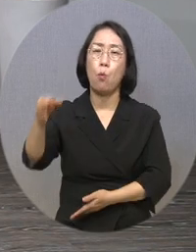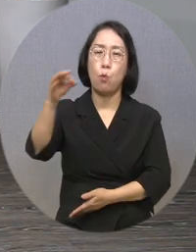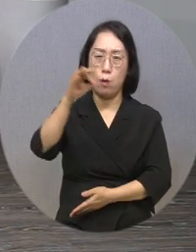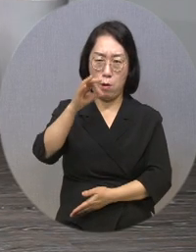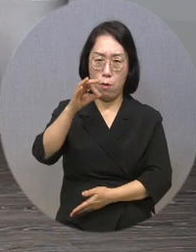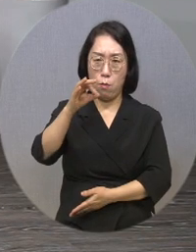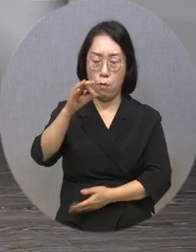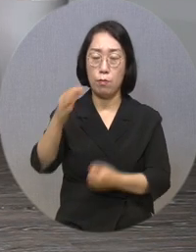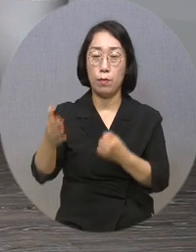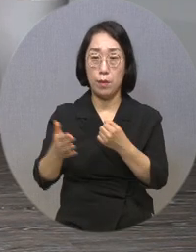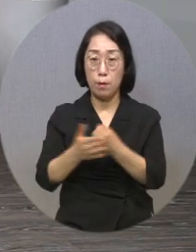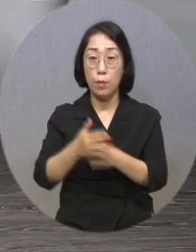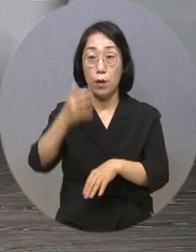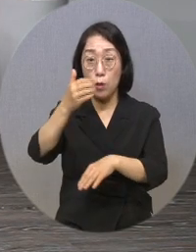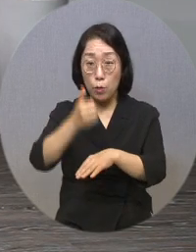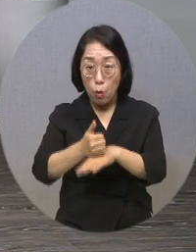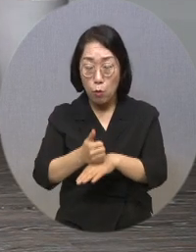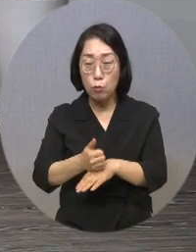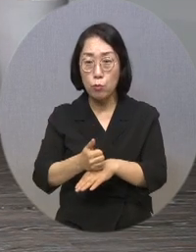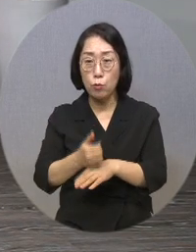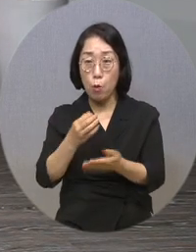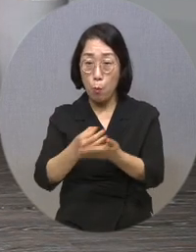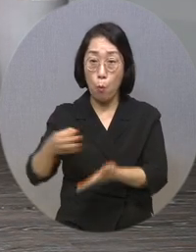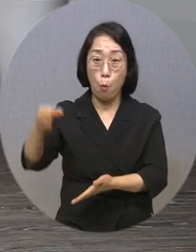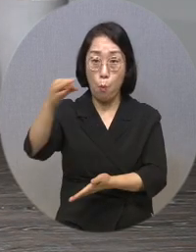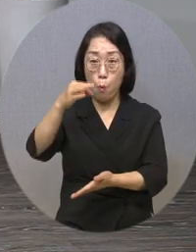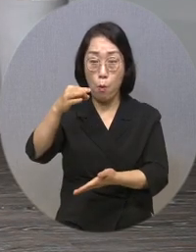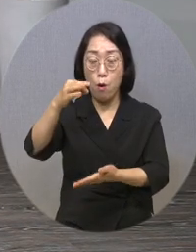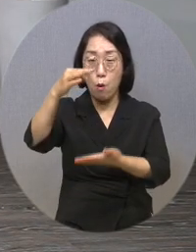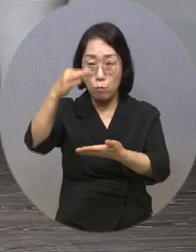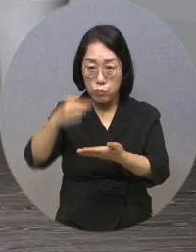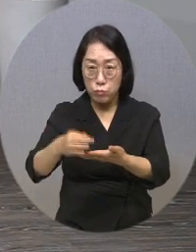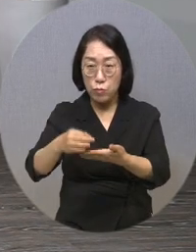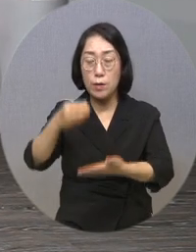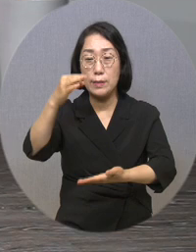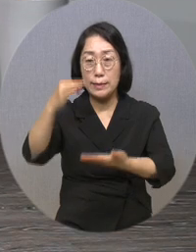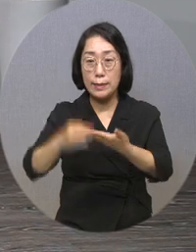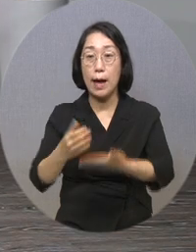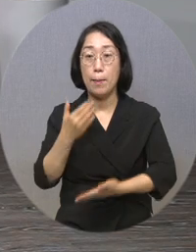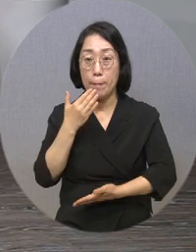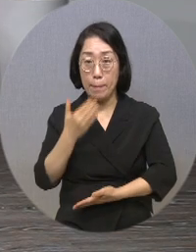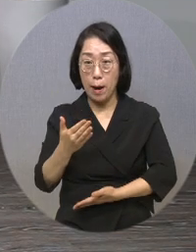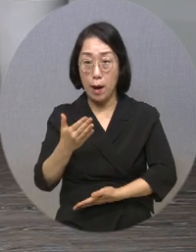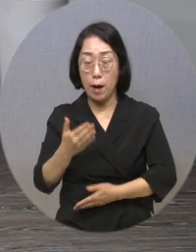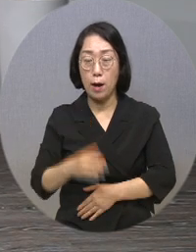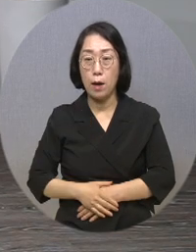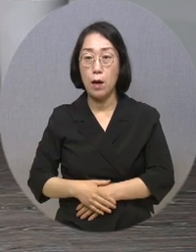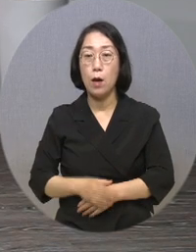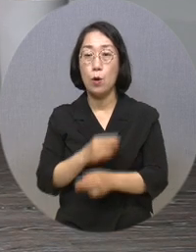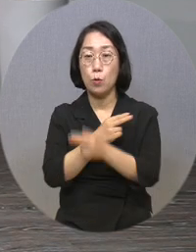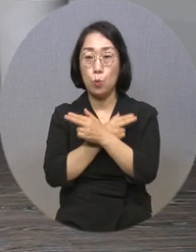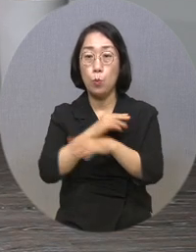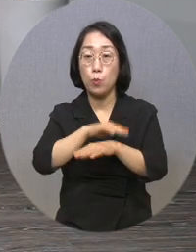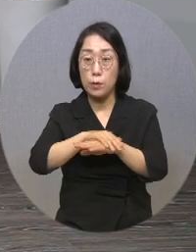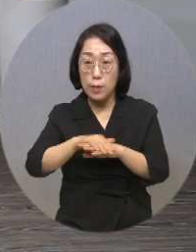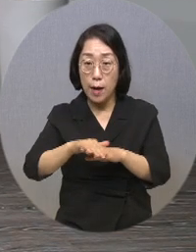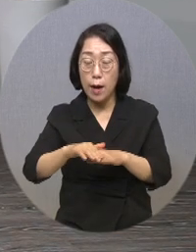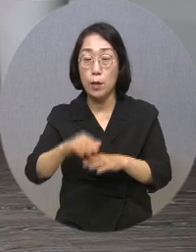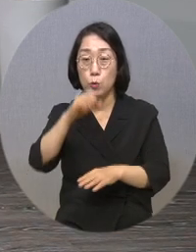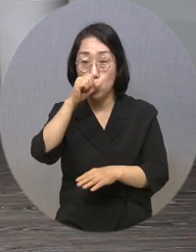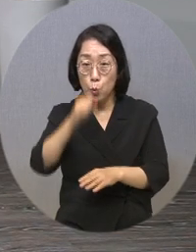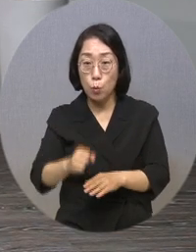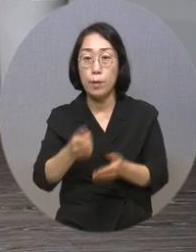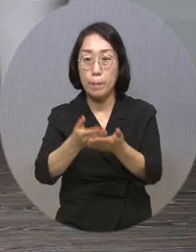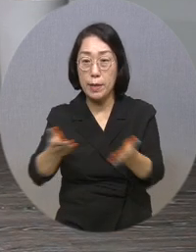그런 부분에 부풀려진 교복값이 낮아지고 안정화되고 양질의 교복을 지급할 수 있는